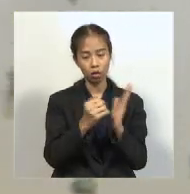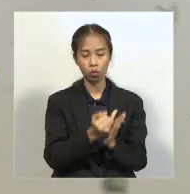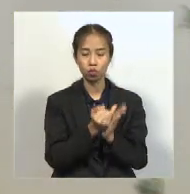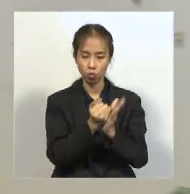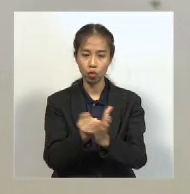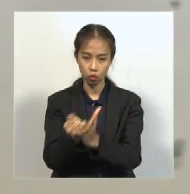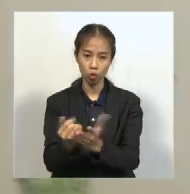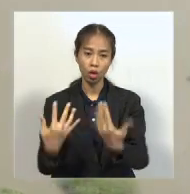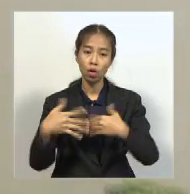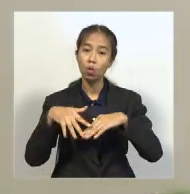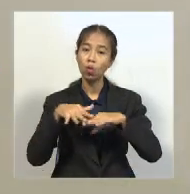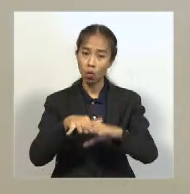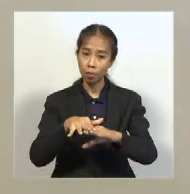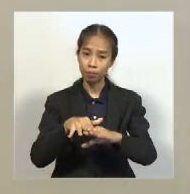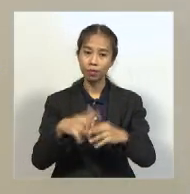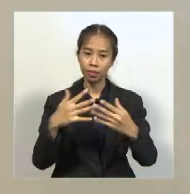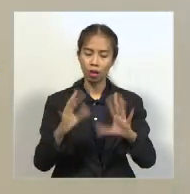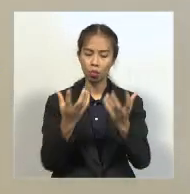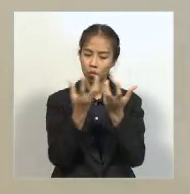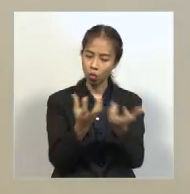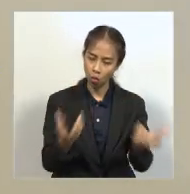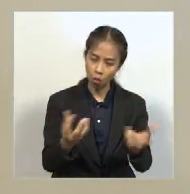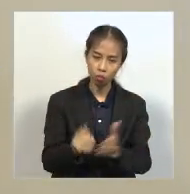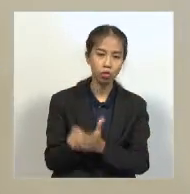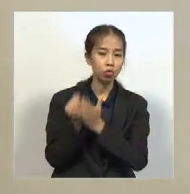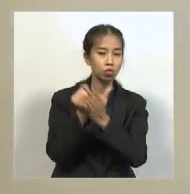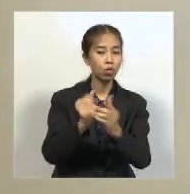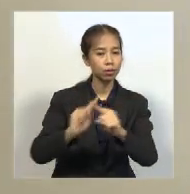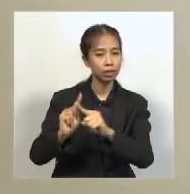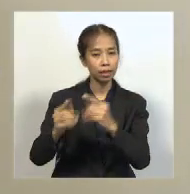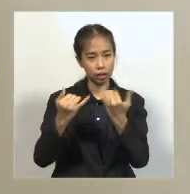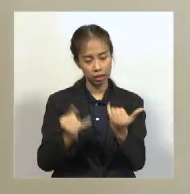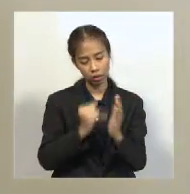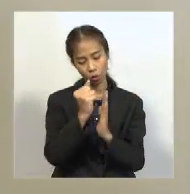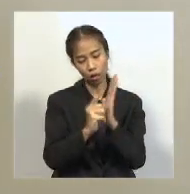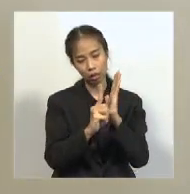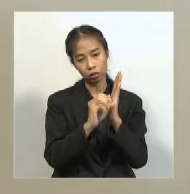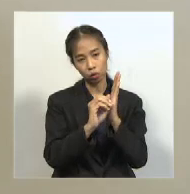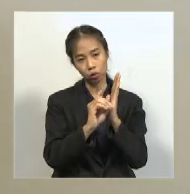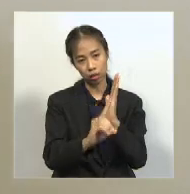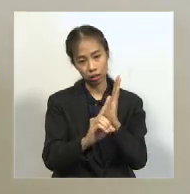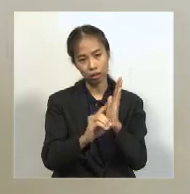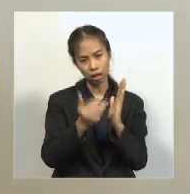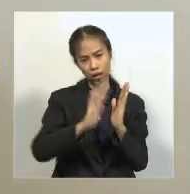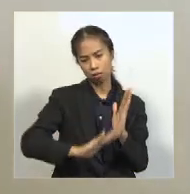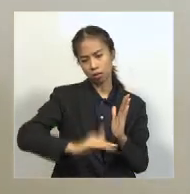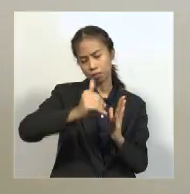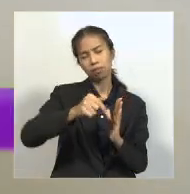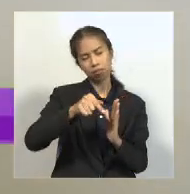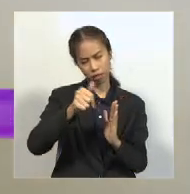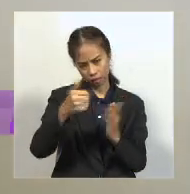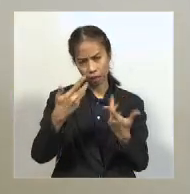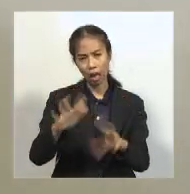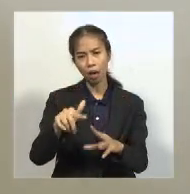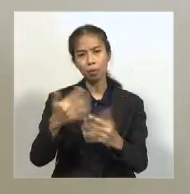ยเหลือร่วมกันในส่วนของเครื่องมือต่างๆโดยจังหวัดร้อยเอ็ดเริ่มเข้าสู่ภาวะปกติแล้วเหลือเพียงน้ำค้างทุ่งครับ